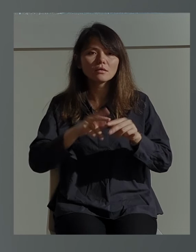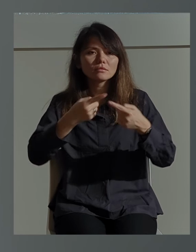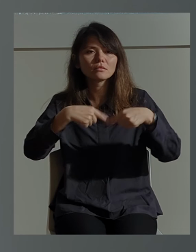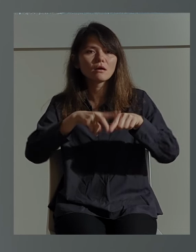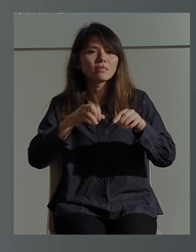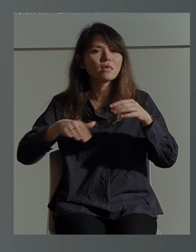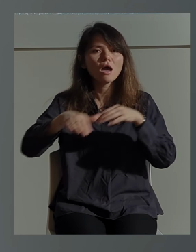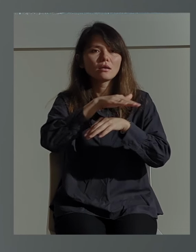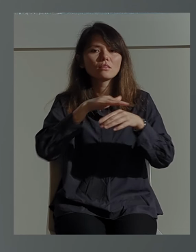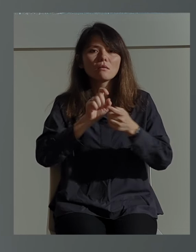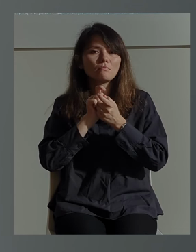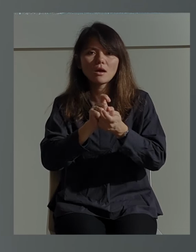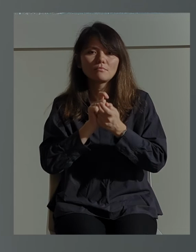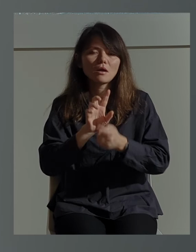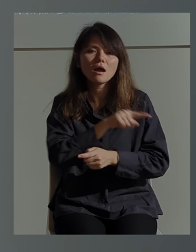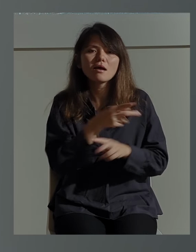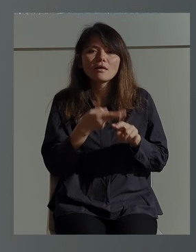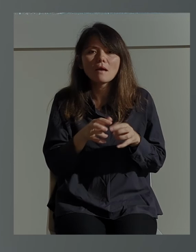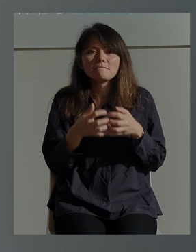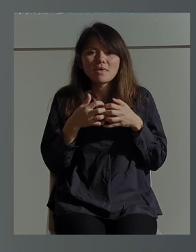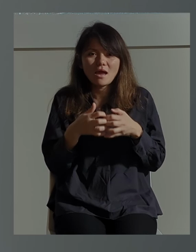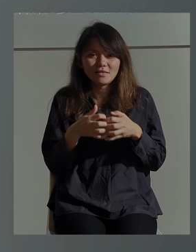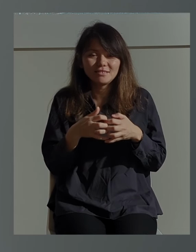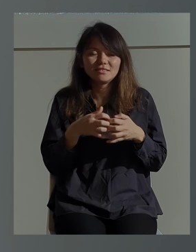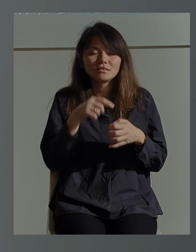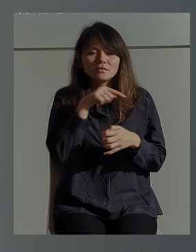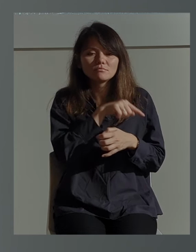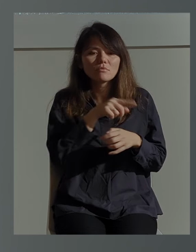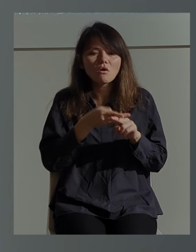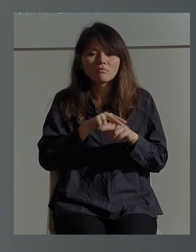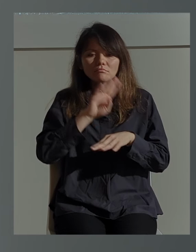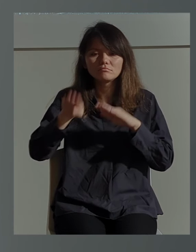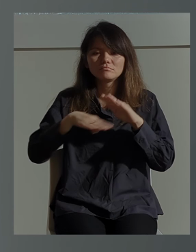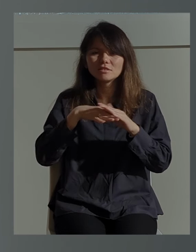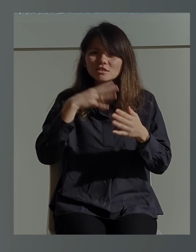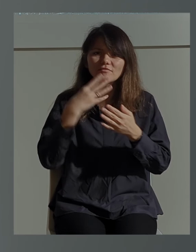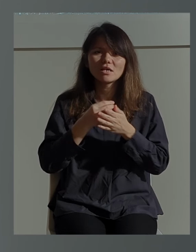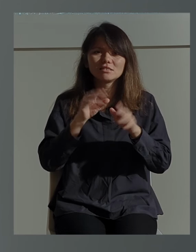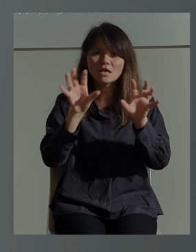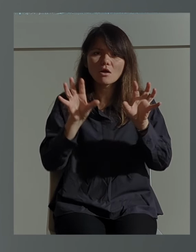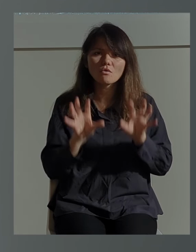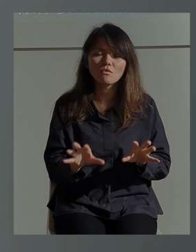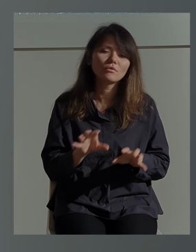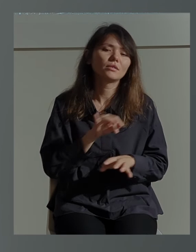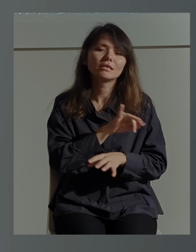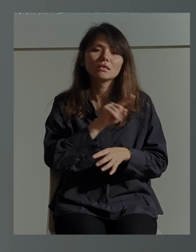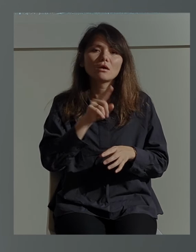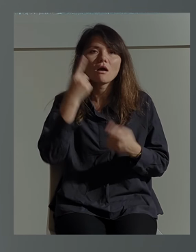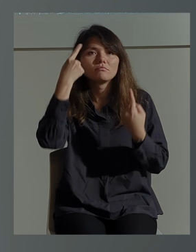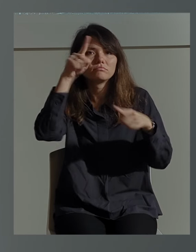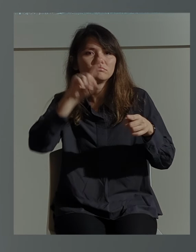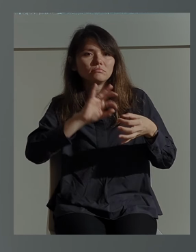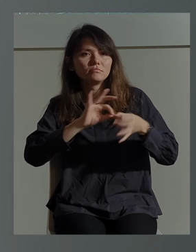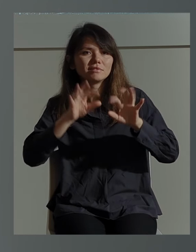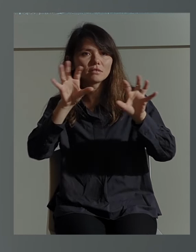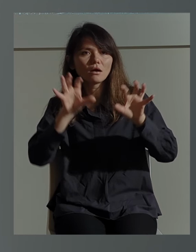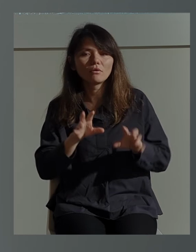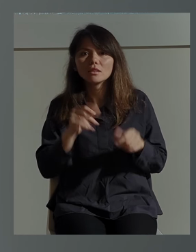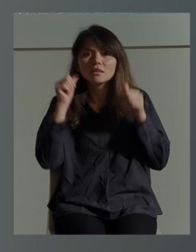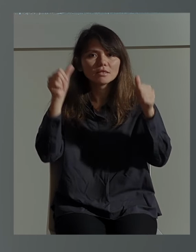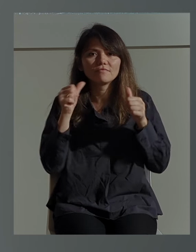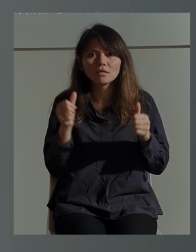борьбы это механизм который подчиняется собственным законам которые были сформулированы неизвестно кем неизвестно